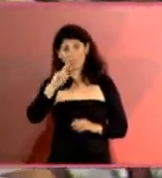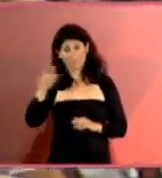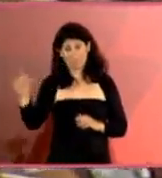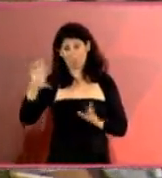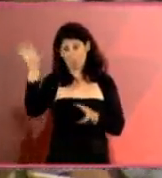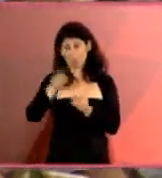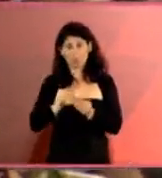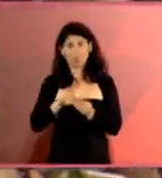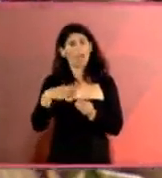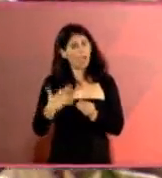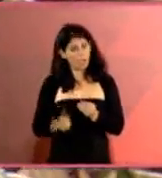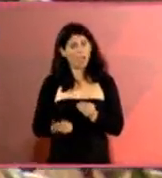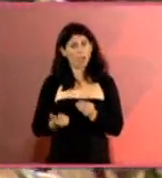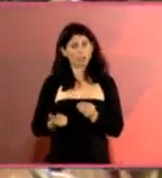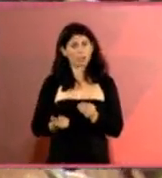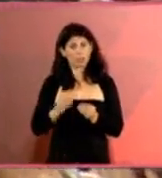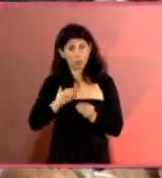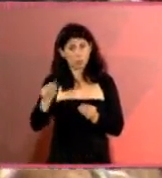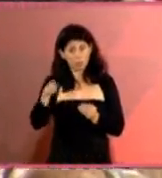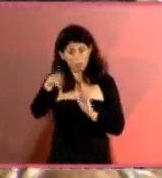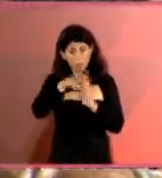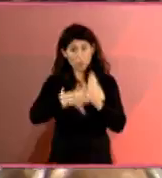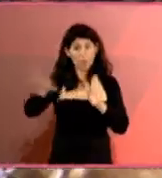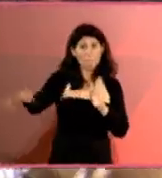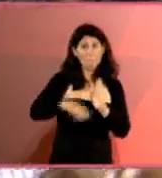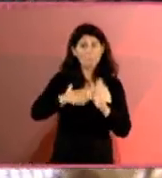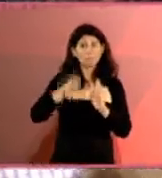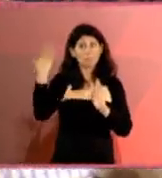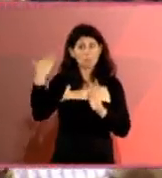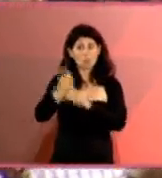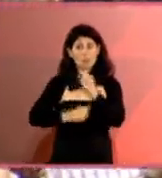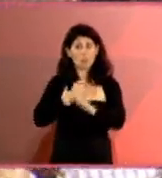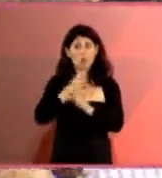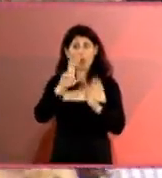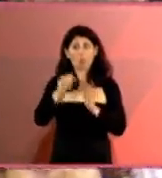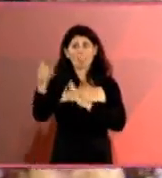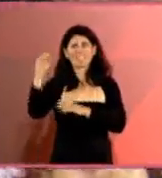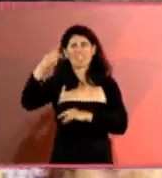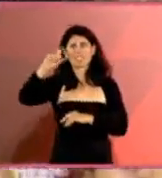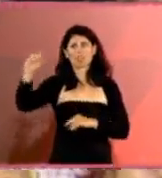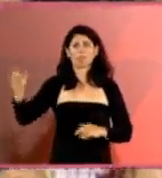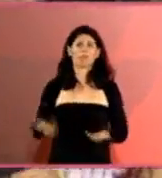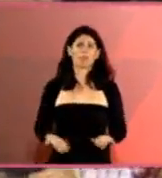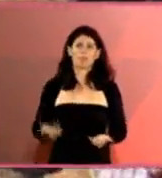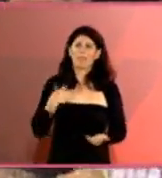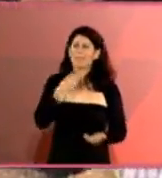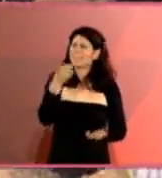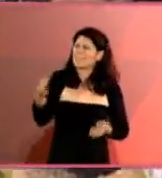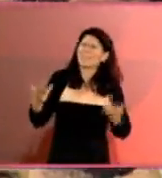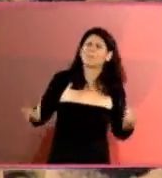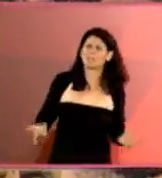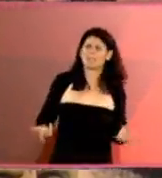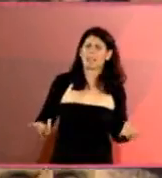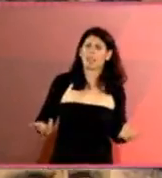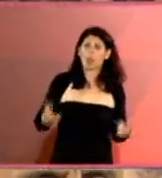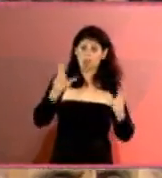συνολικά, έχοντας όμως το ίδιο το σύστημα αρπάξει τα προηγούμενα χρόνια 86. Άρα τι μας λέει,